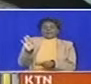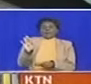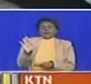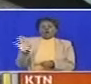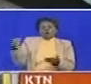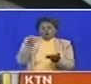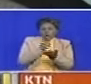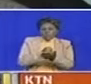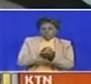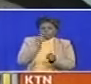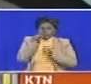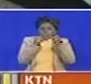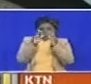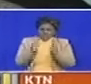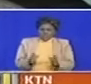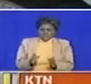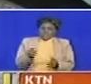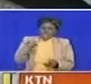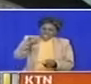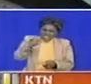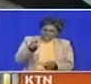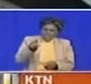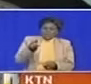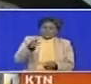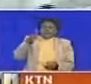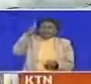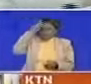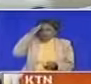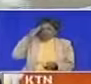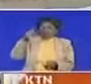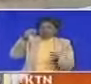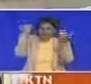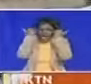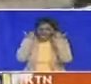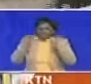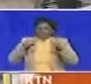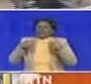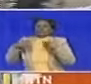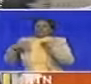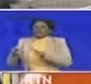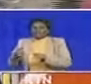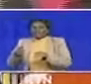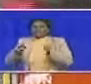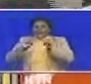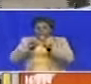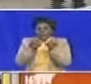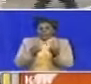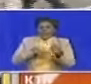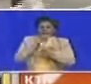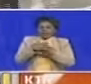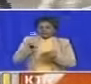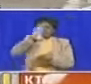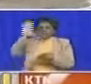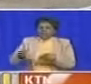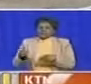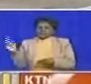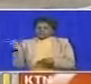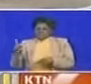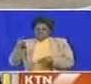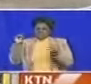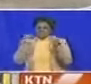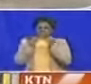the prosecutor, she's convinced that the case will be lost. Haya yanajiri baada ya marais wa Afrika kusimama kidete kwenye mkutano uliofanyika huko